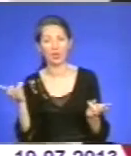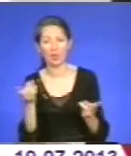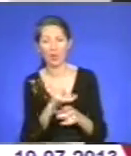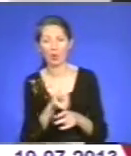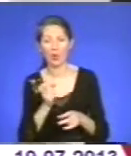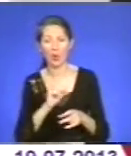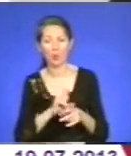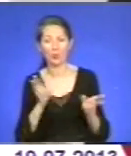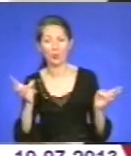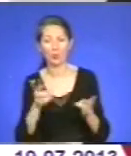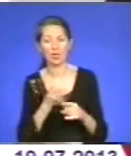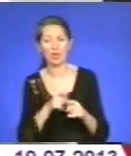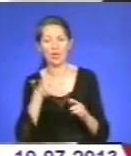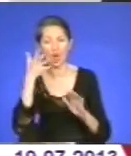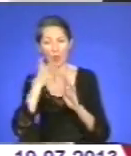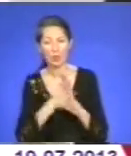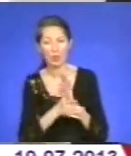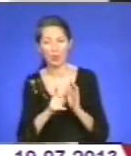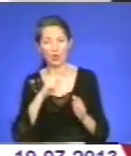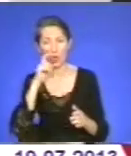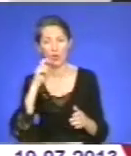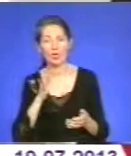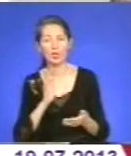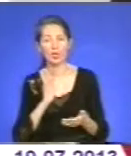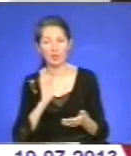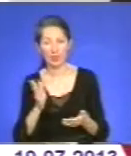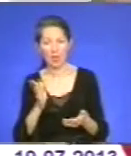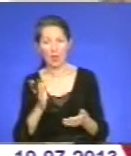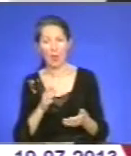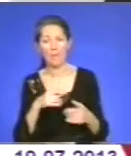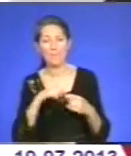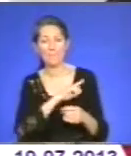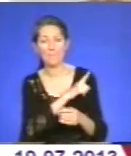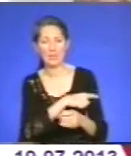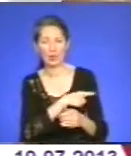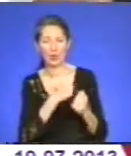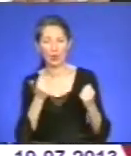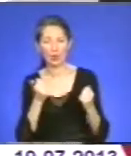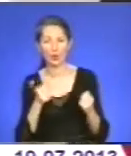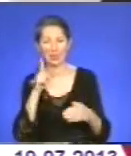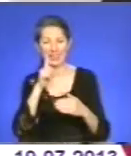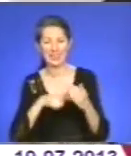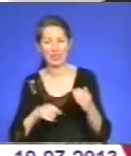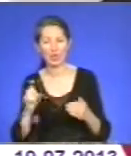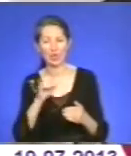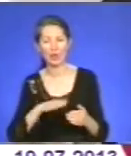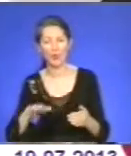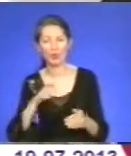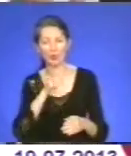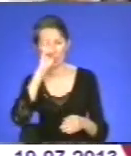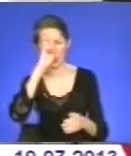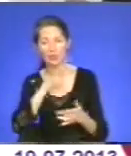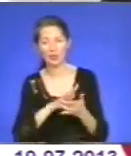доконче потрібне те розуміння, що Україна стане міцною, надійною, європейської держави і так